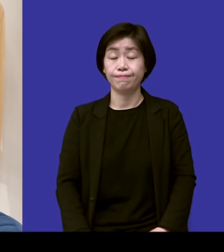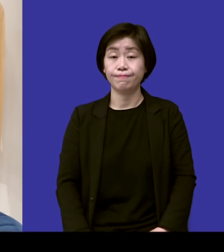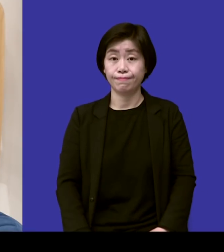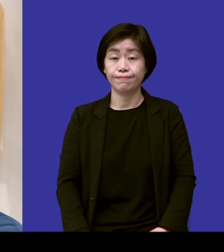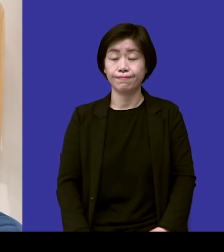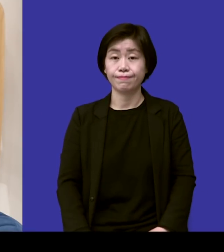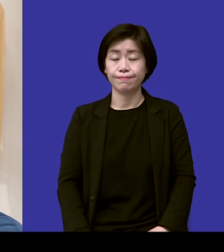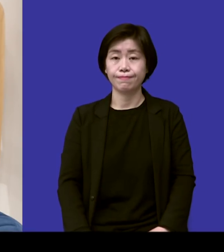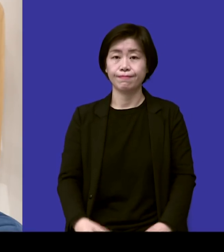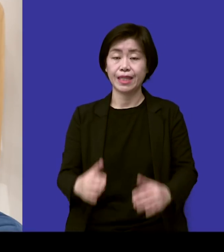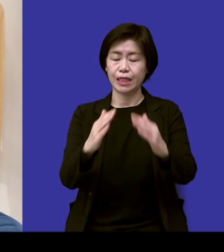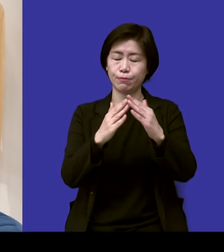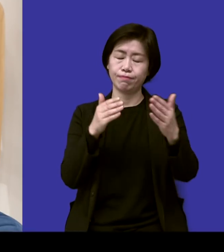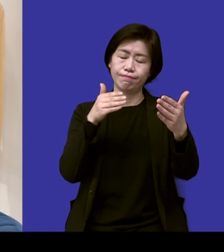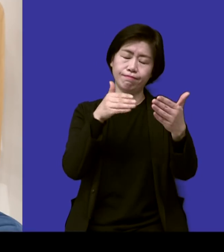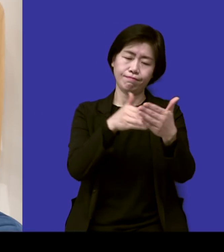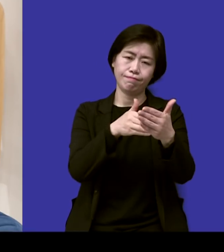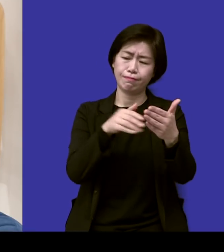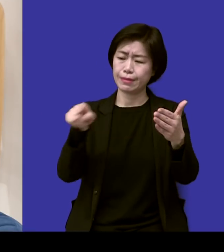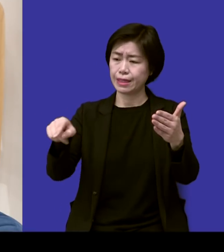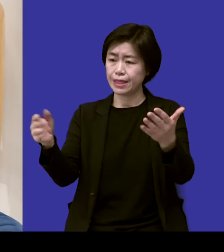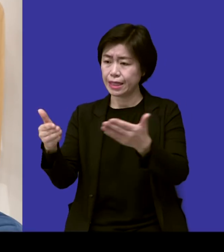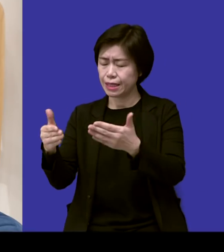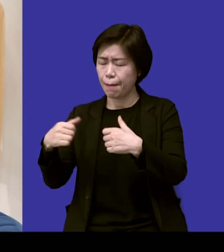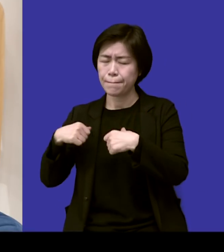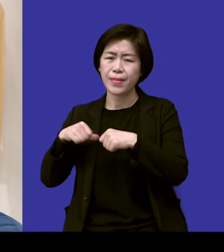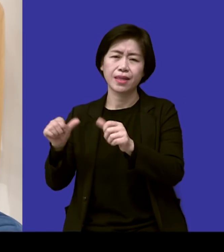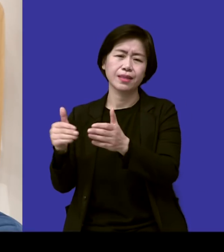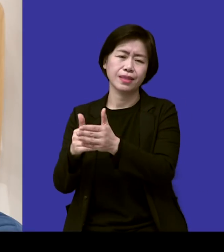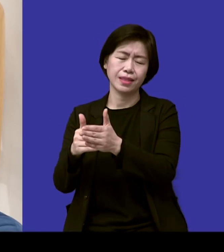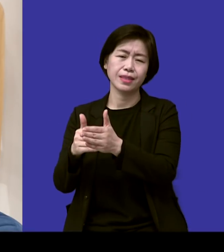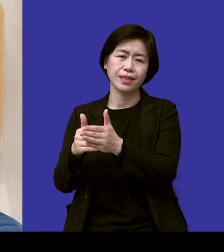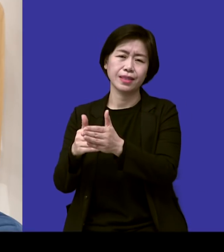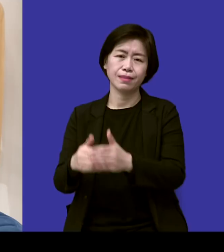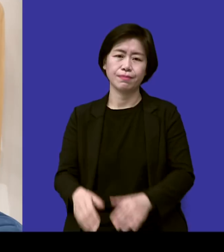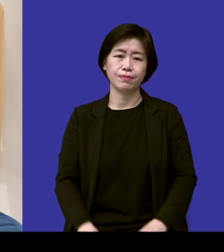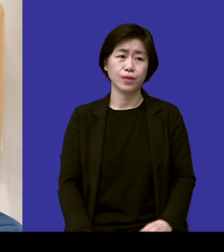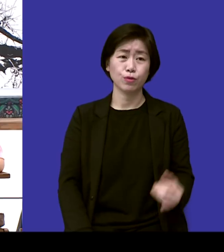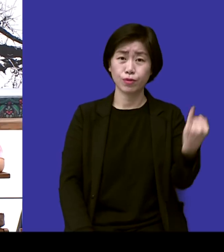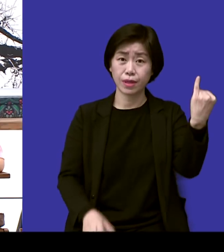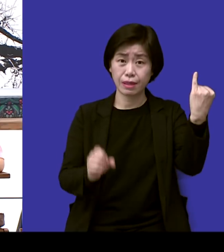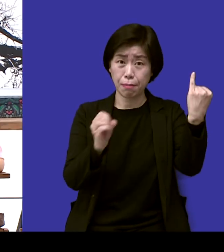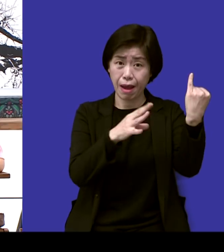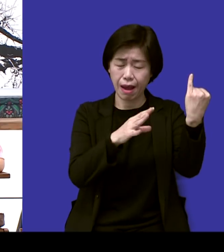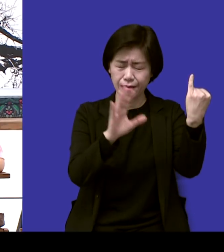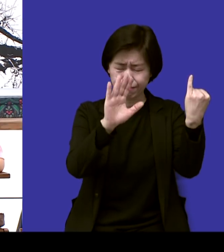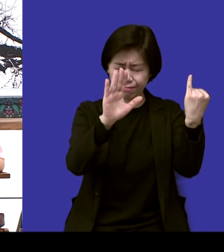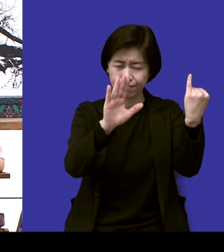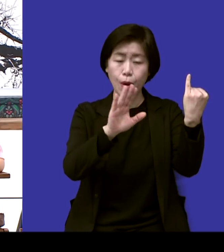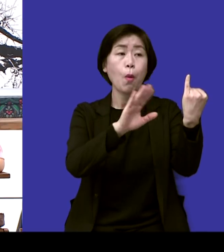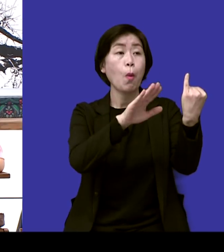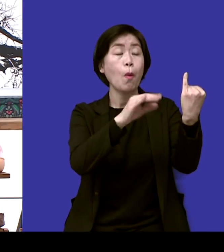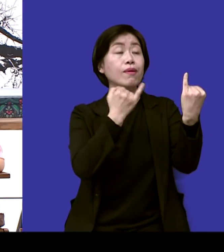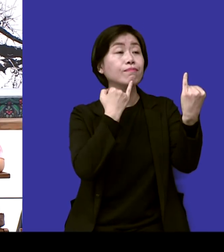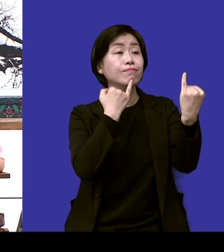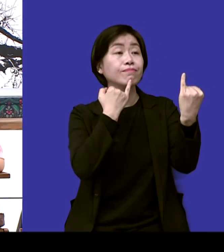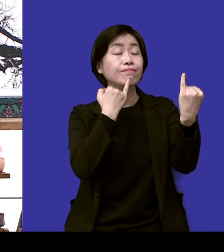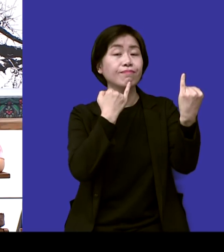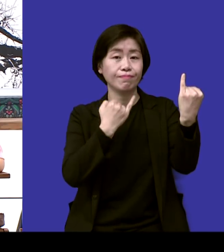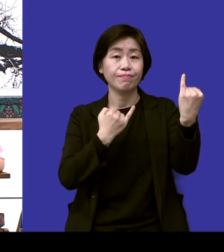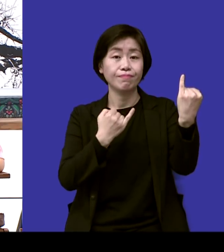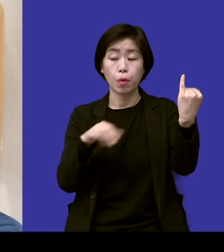그렇게 해서 집에 오게 돼서 그룹은 포기하게 됐죠, 당연히. 예. 누나에게는 숨겼어요, 그때는. 나 괜찮아, 나 지금